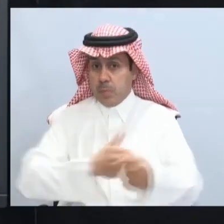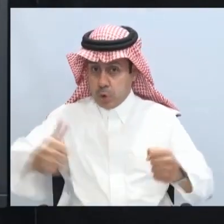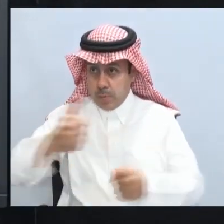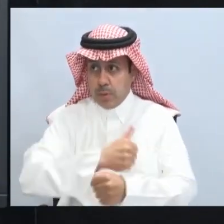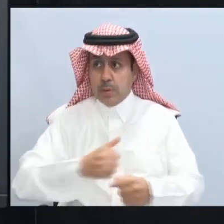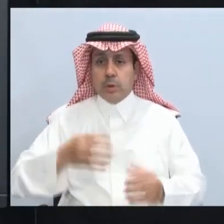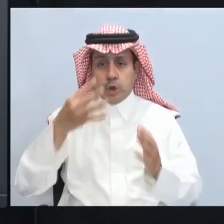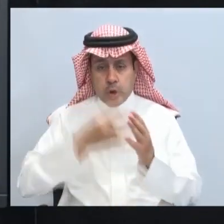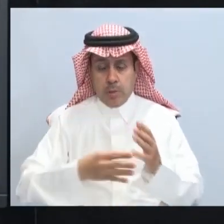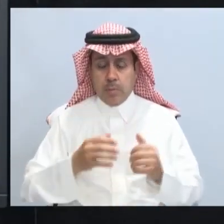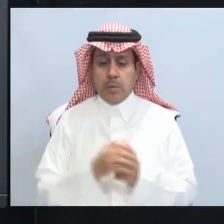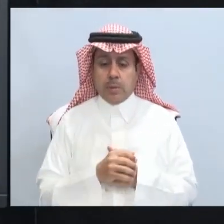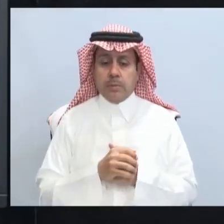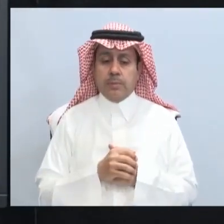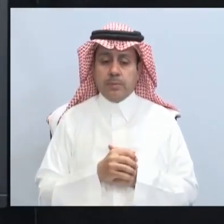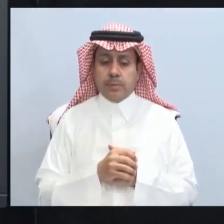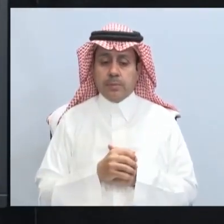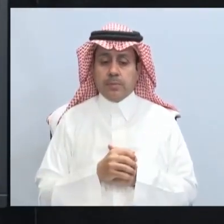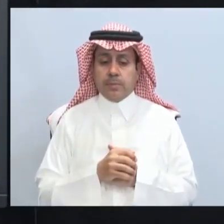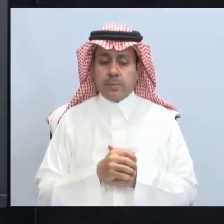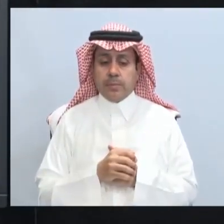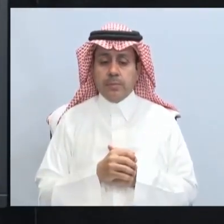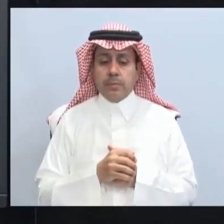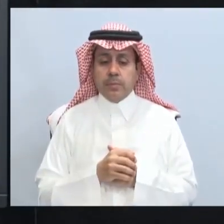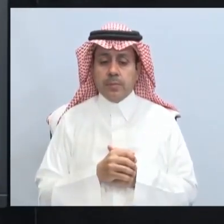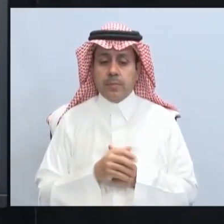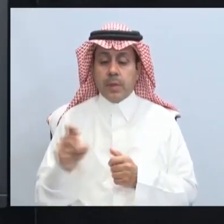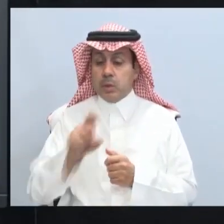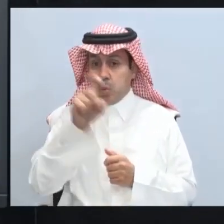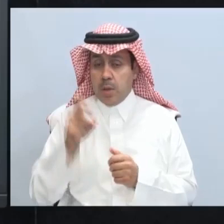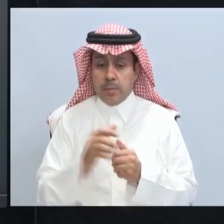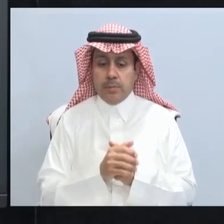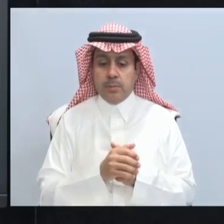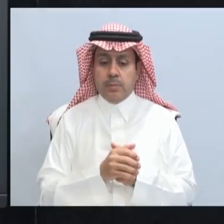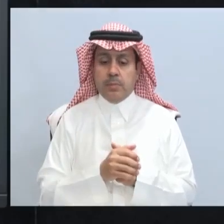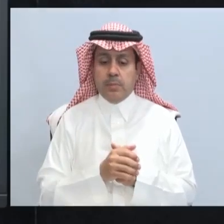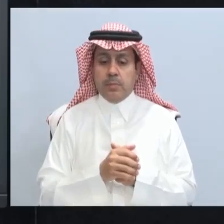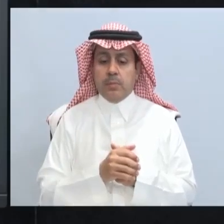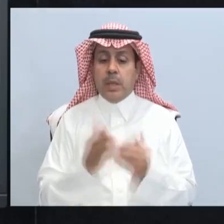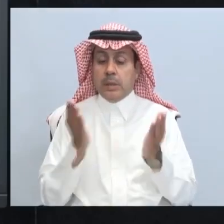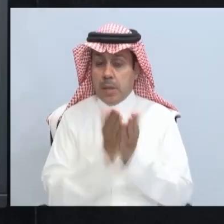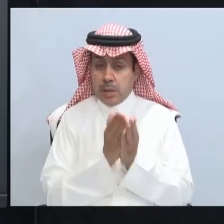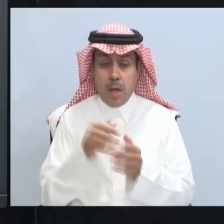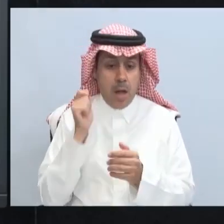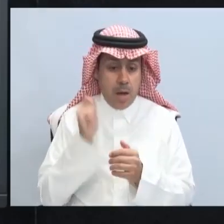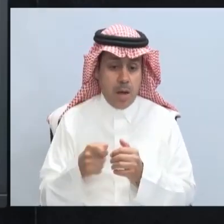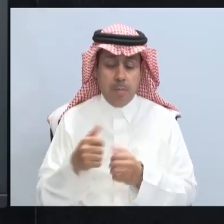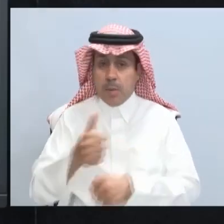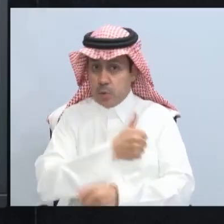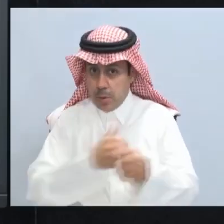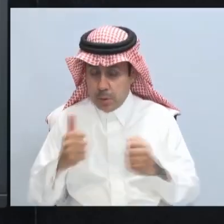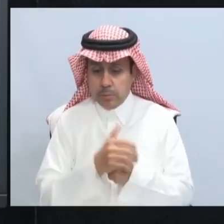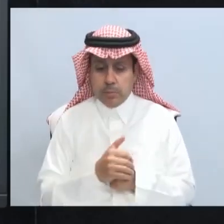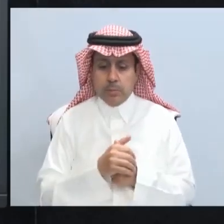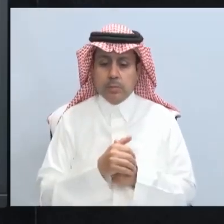ذلك شرع الله تعالى هذه المسابقات واباح هنا سؤال على ضوء الدراسه لاحكام المسابقات اجب